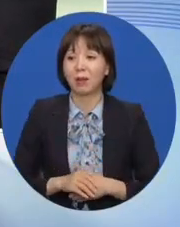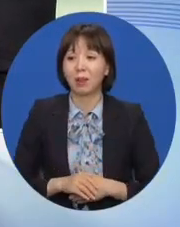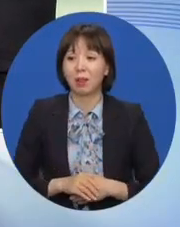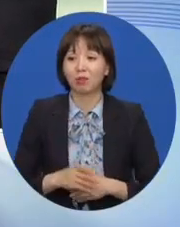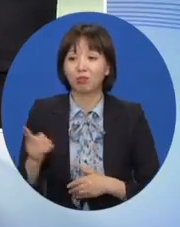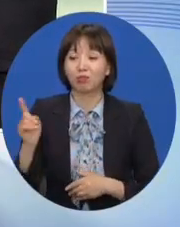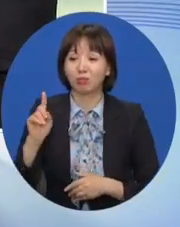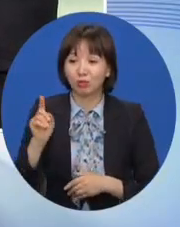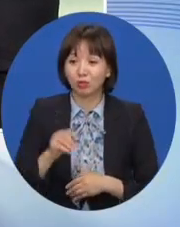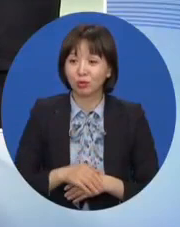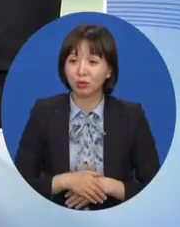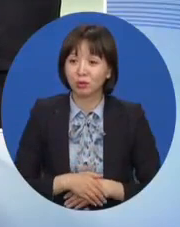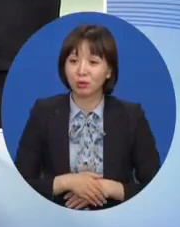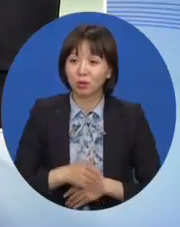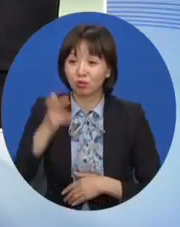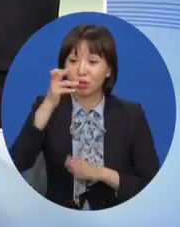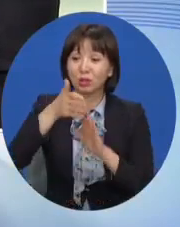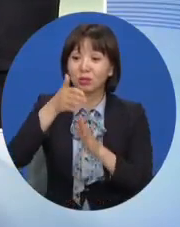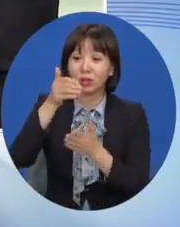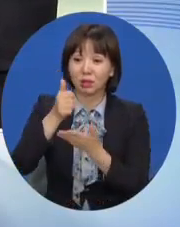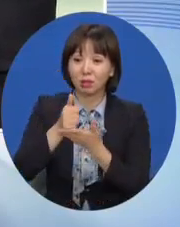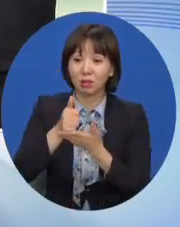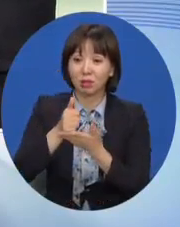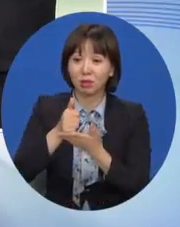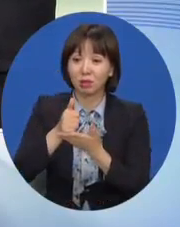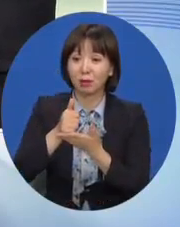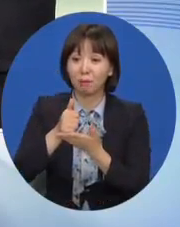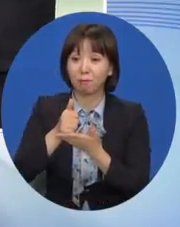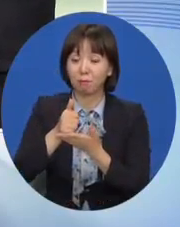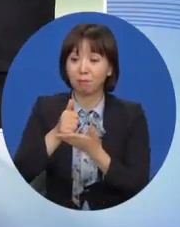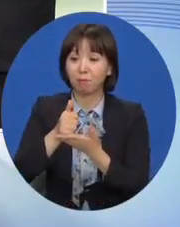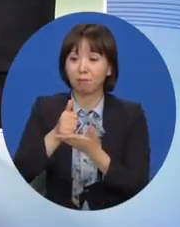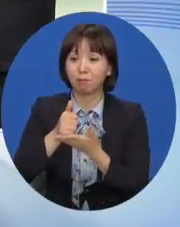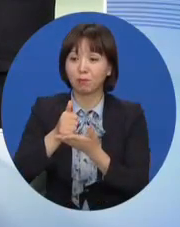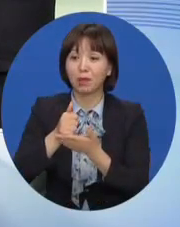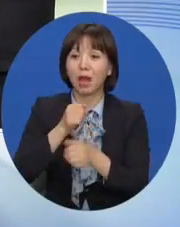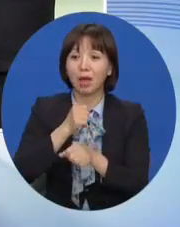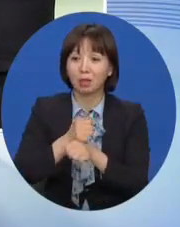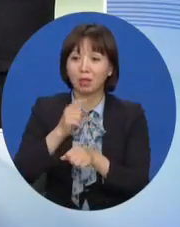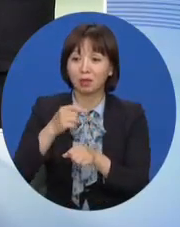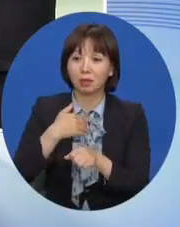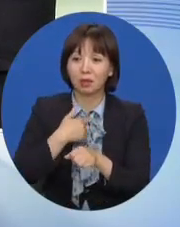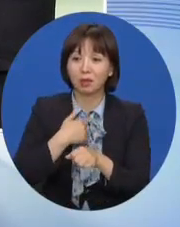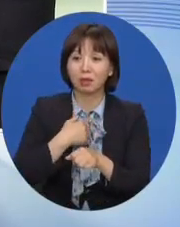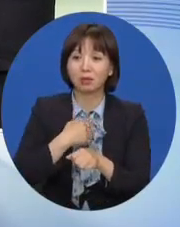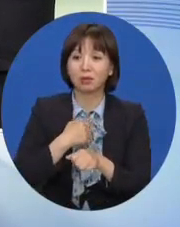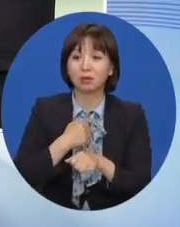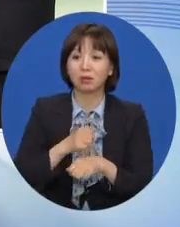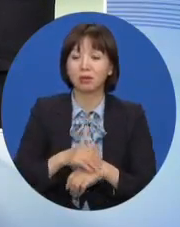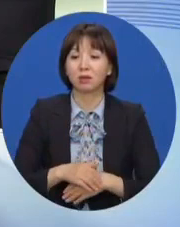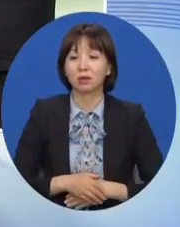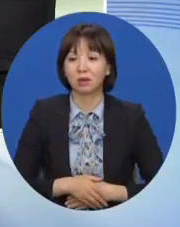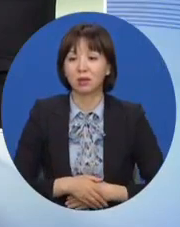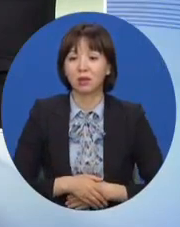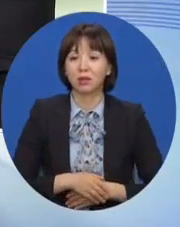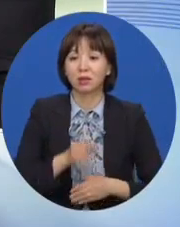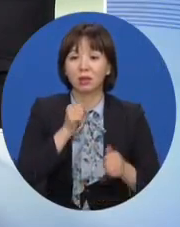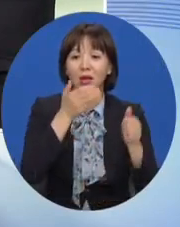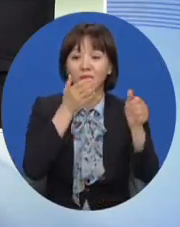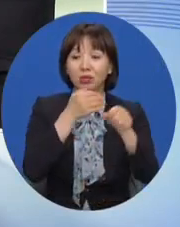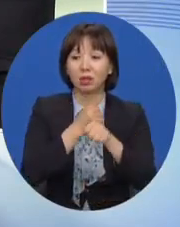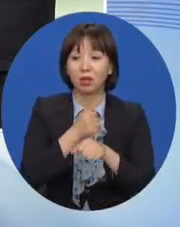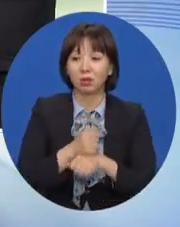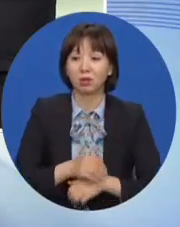행사 다닌다는데 최 시장이 그 열심히 최상께서 한다는데 제가 전세를 한 것은 농협을 위하고 또 저는